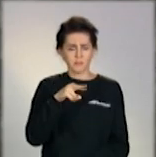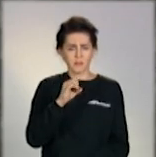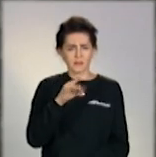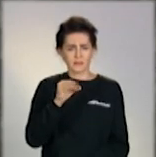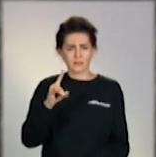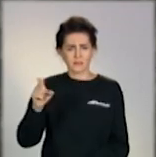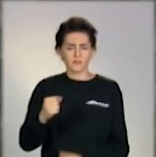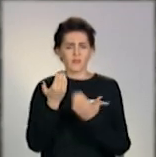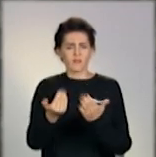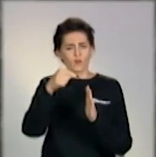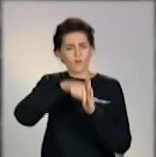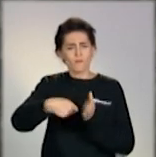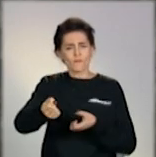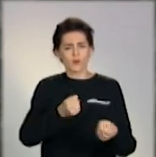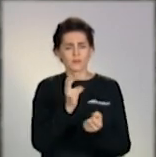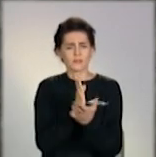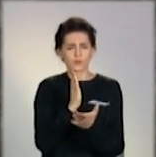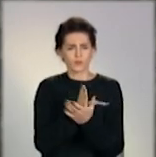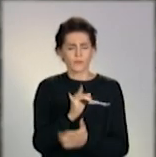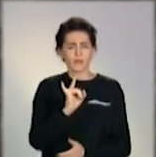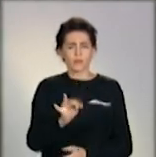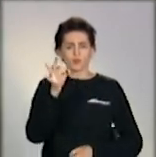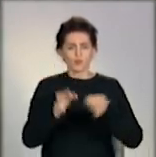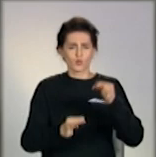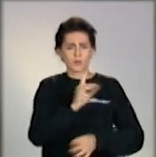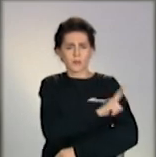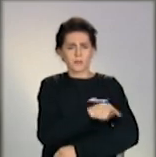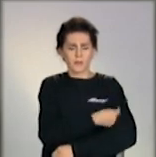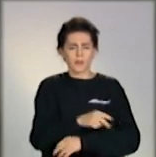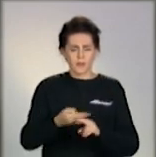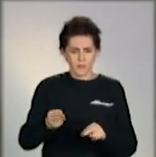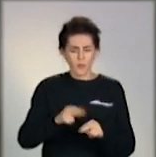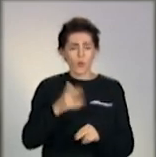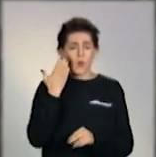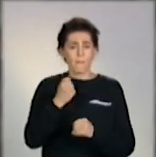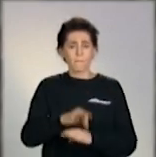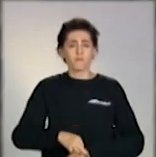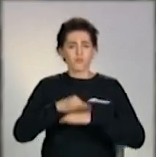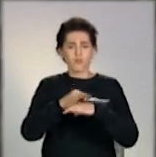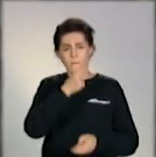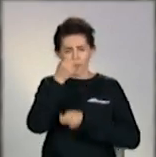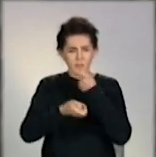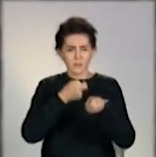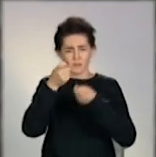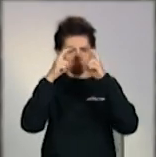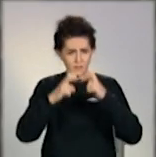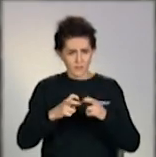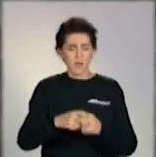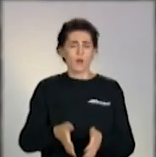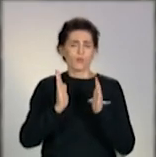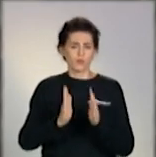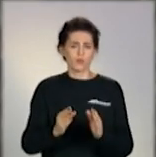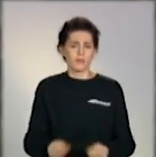стану транспортного засобу, а також судово-медичну експертизу. Після проведення експертиз може бути